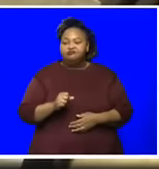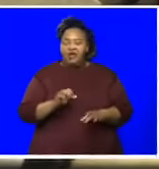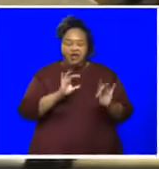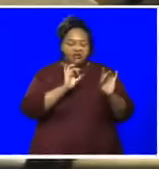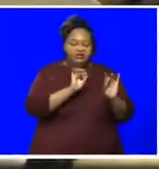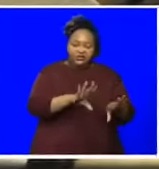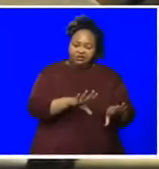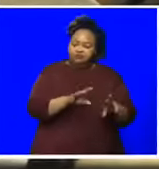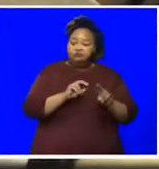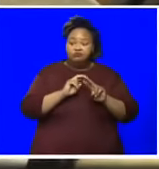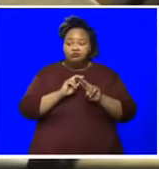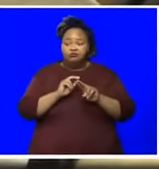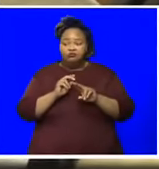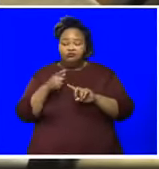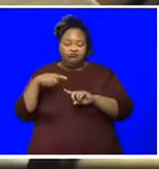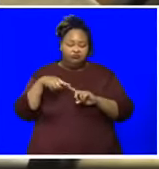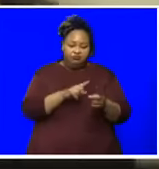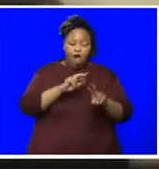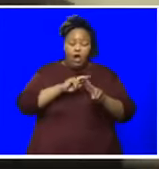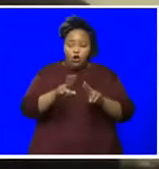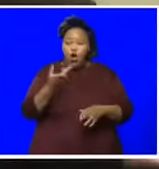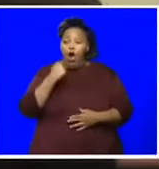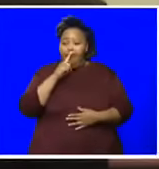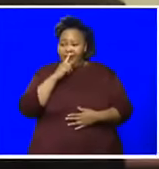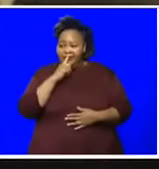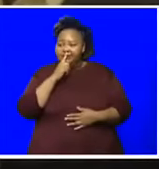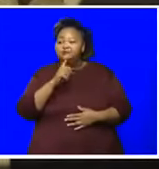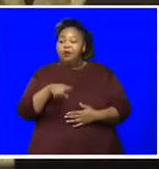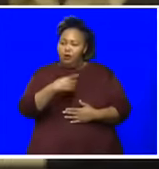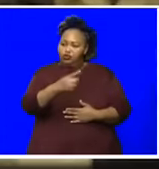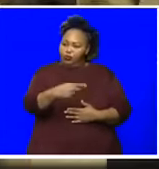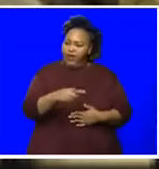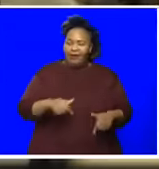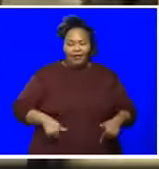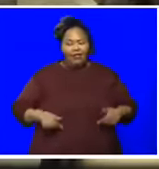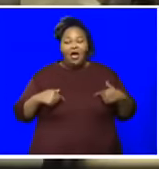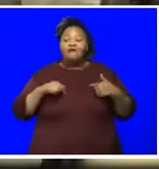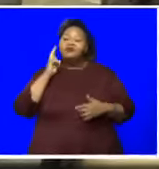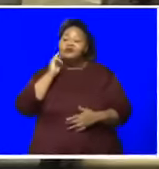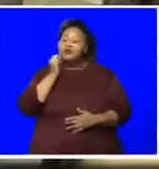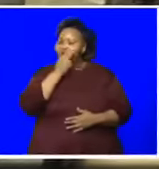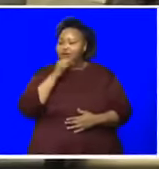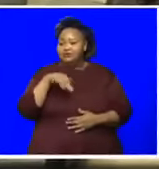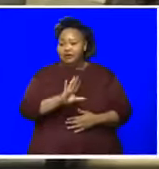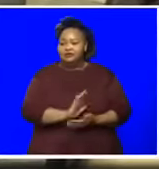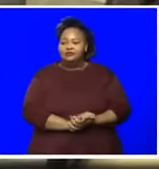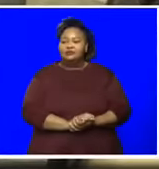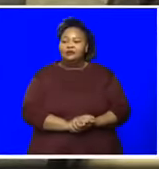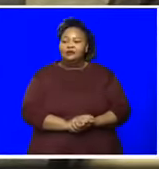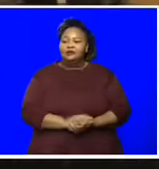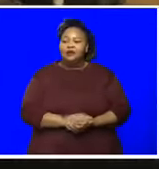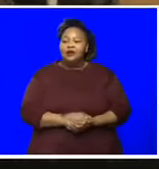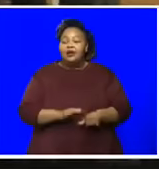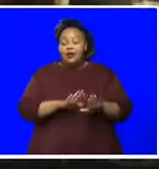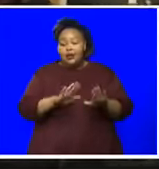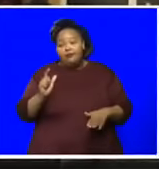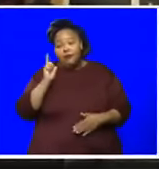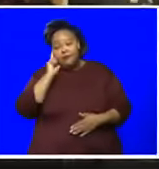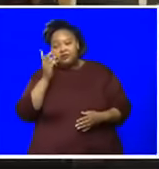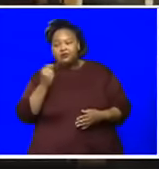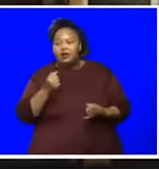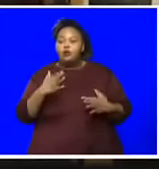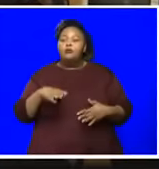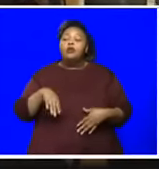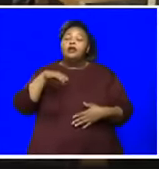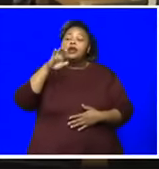abachubeke nje baphile impilo ibe mnanzi kusho ukuthi total price yale mibhede ithi 24,000. Sihlalo